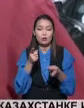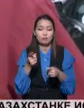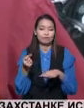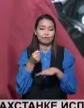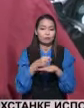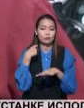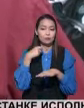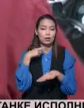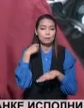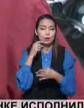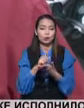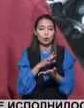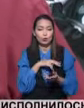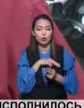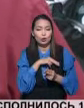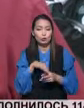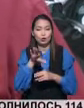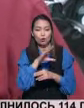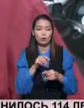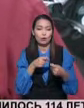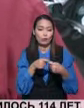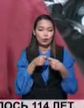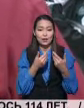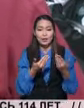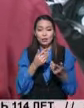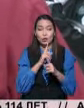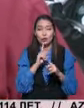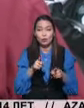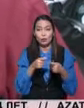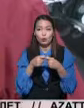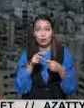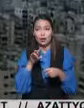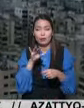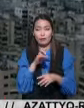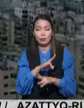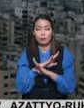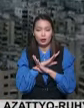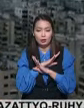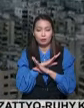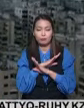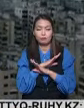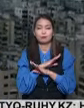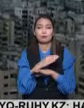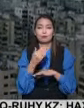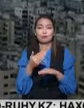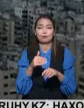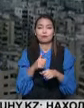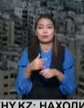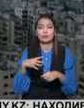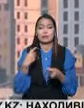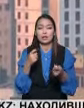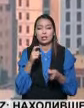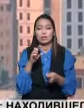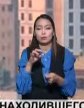А президент должен сотрудничать со всеми, потому что если люди не будут сотрудничать, Ливан погибнет. В Тель-Авиве убийство лидера Хизбаллы